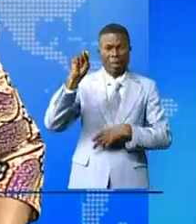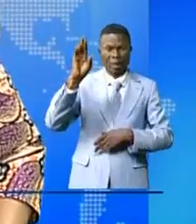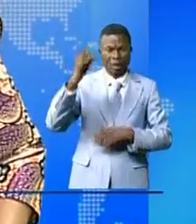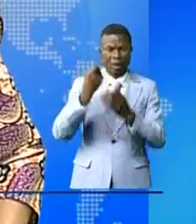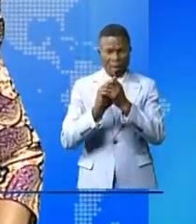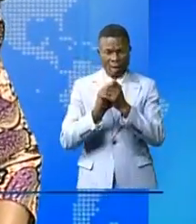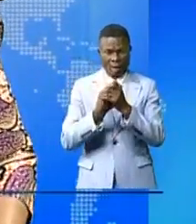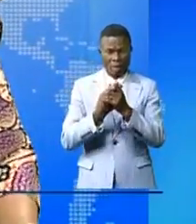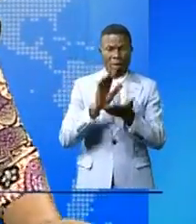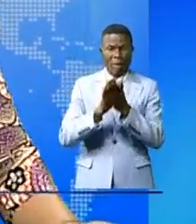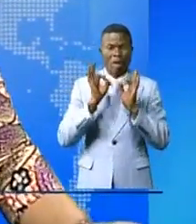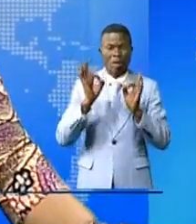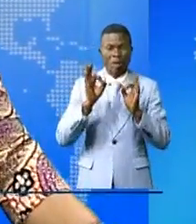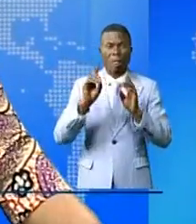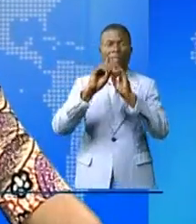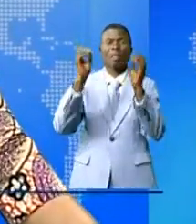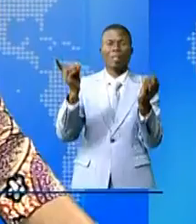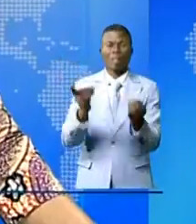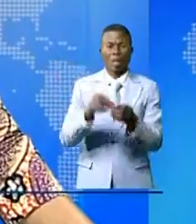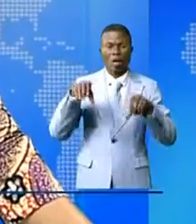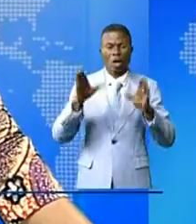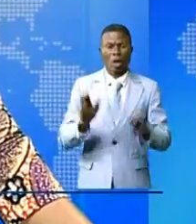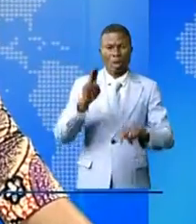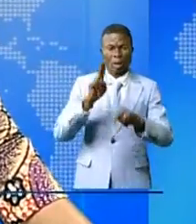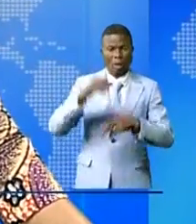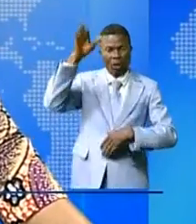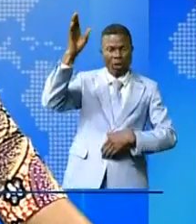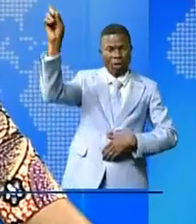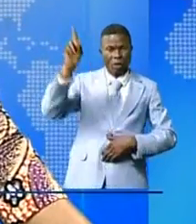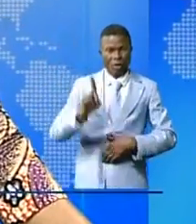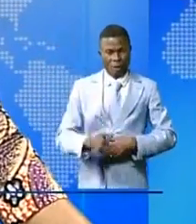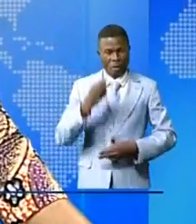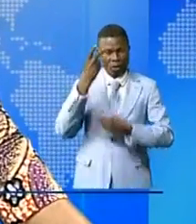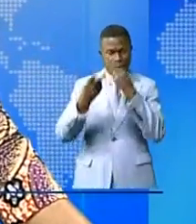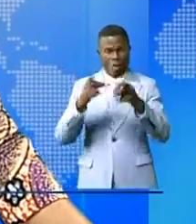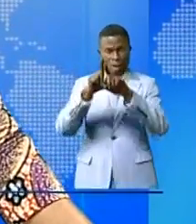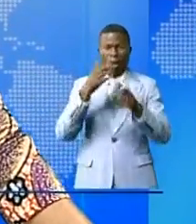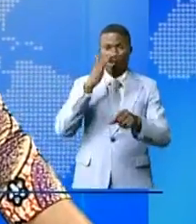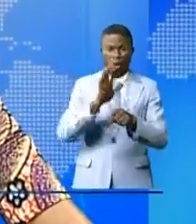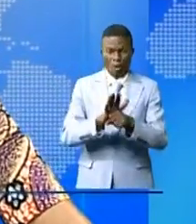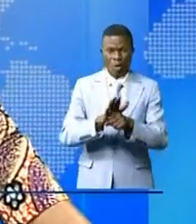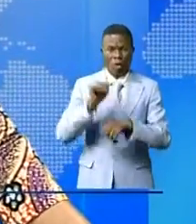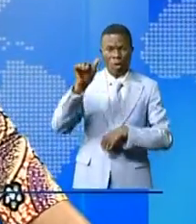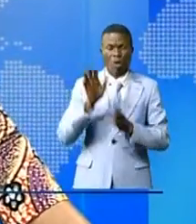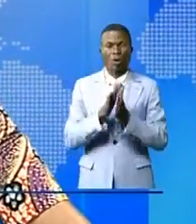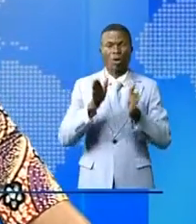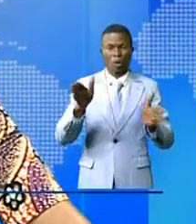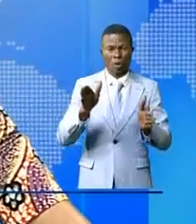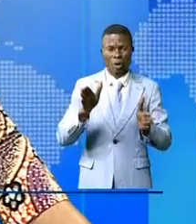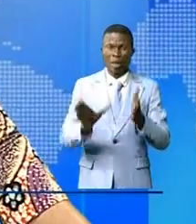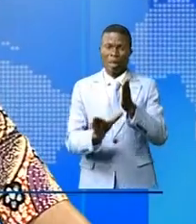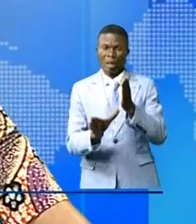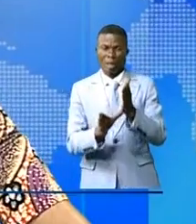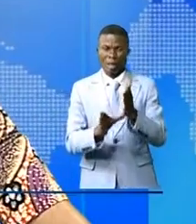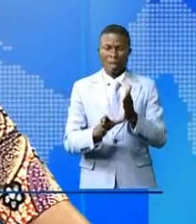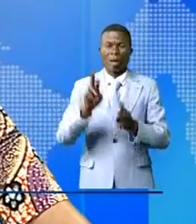bientôt peau neuve. Une délégation des Congolais vivant à l'étranger l'a visité et a promis au directeur général intérimaire de